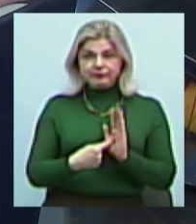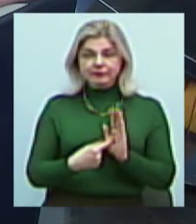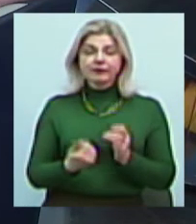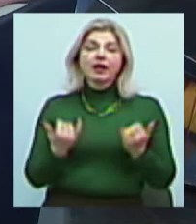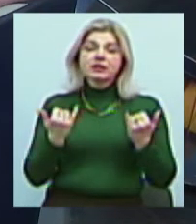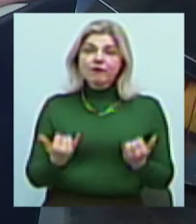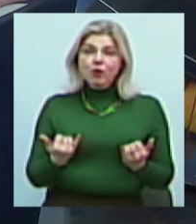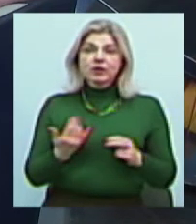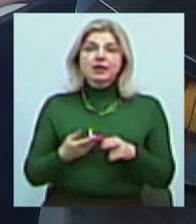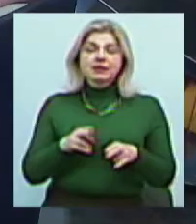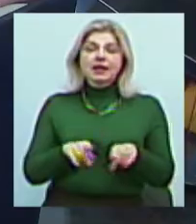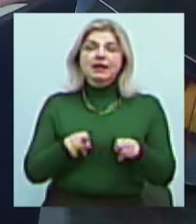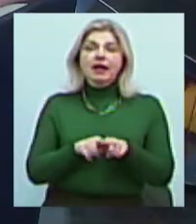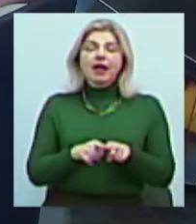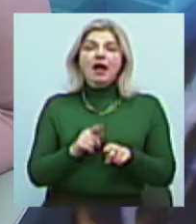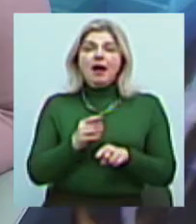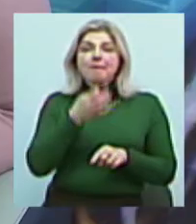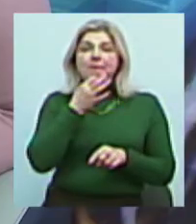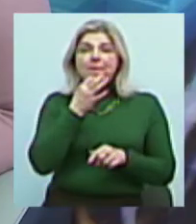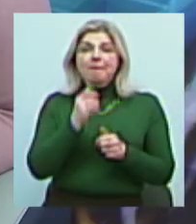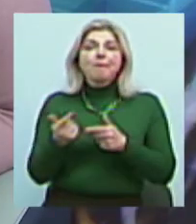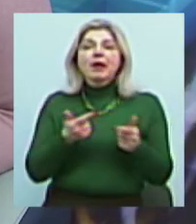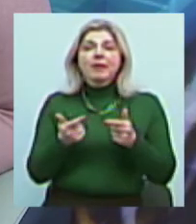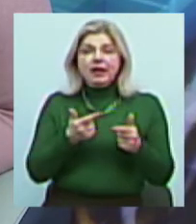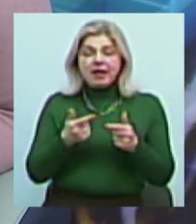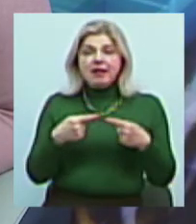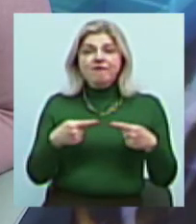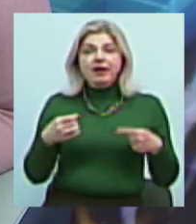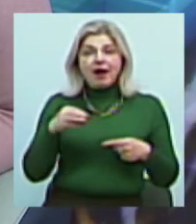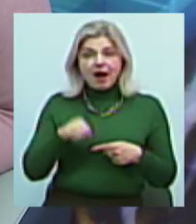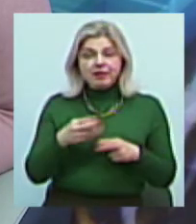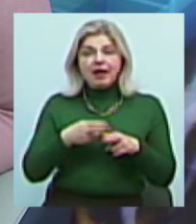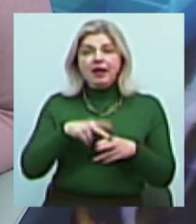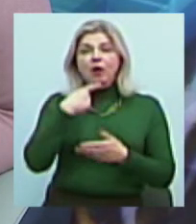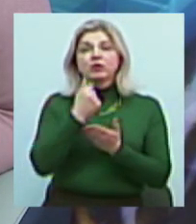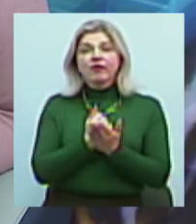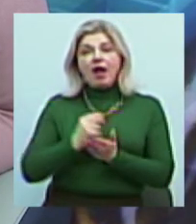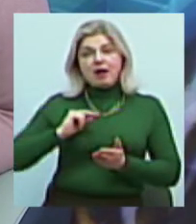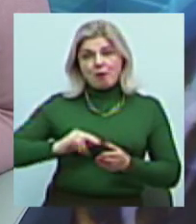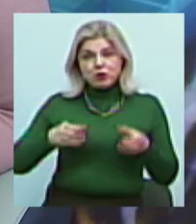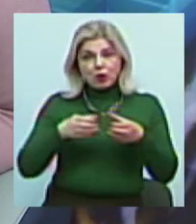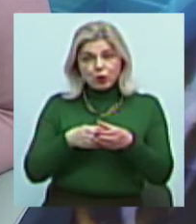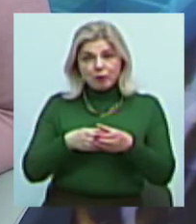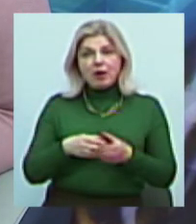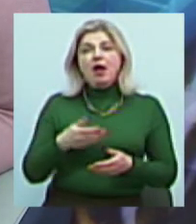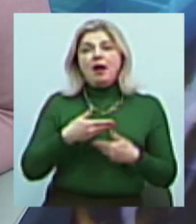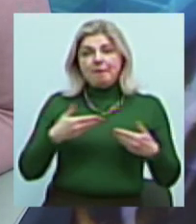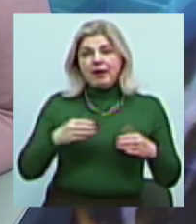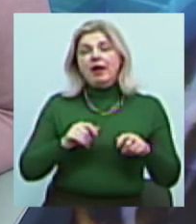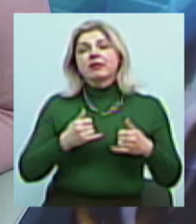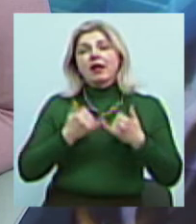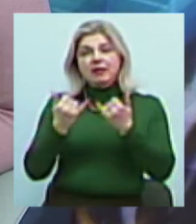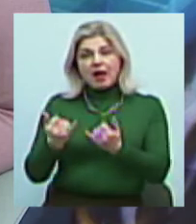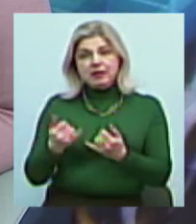це такий попередній варіант, який затвердила і погодила робоча група. Ми надали також пропозиції